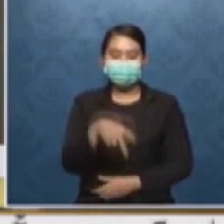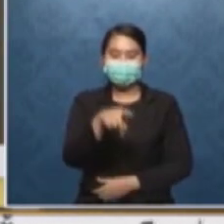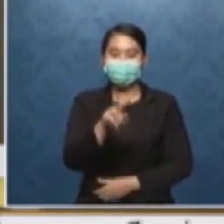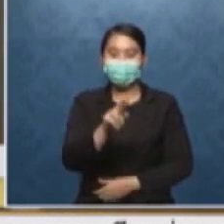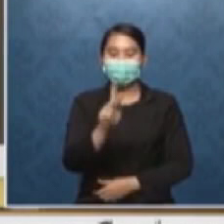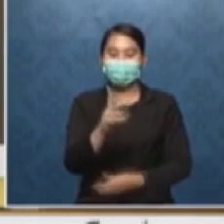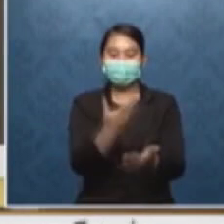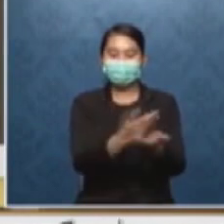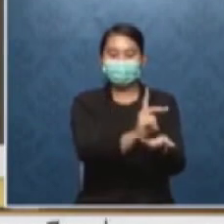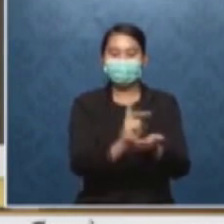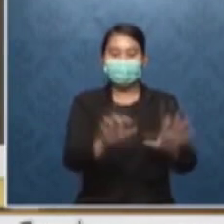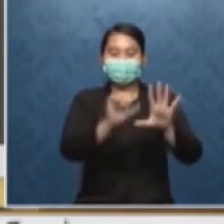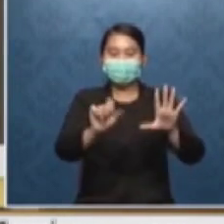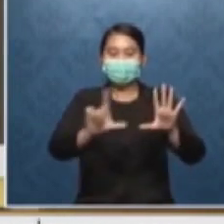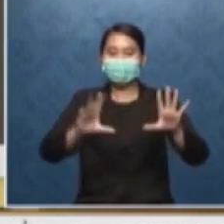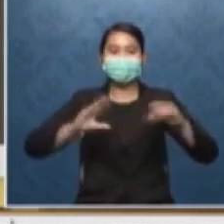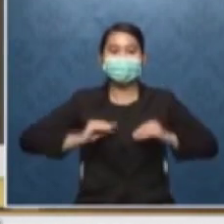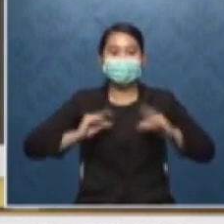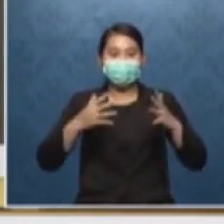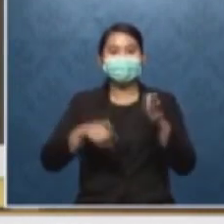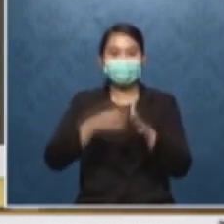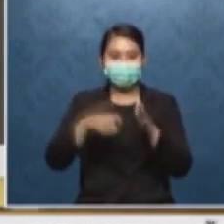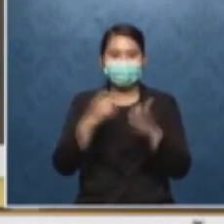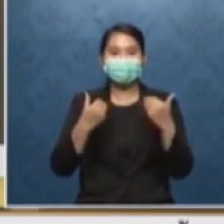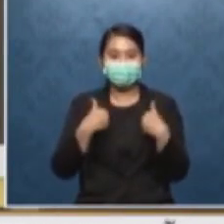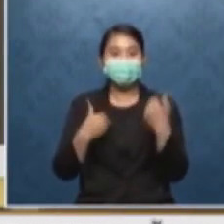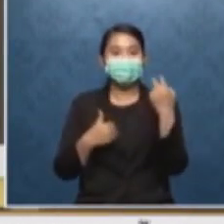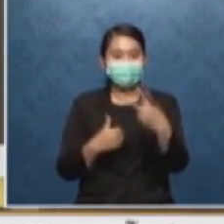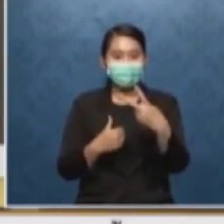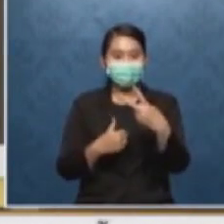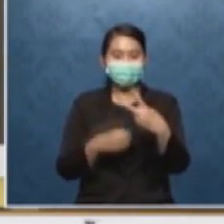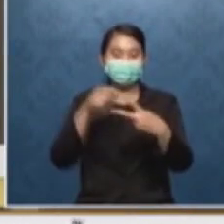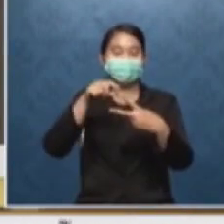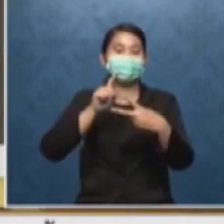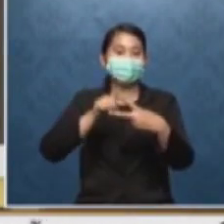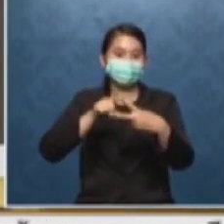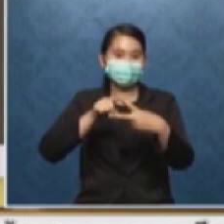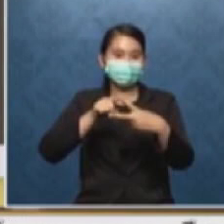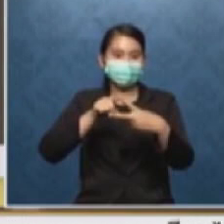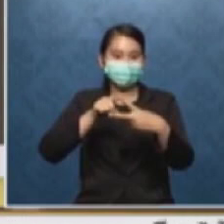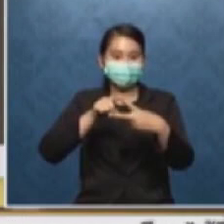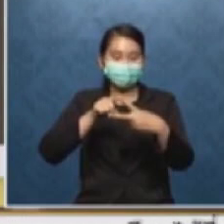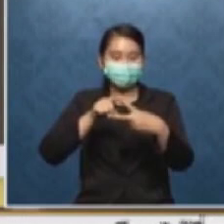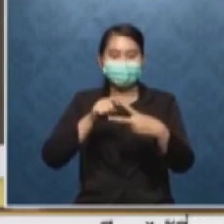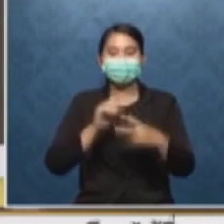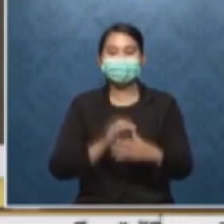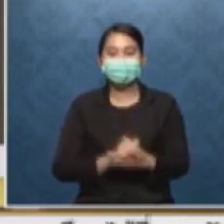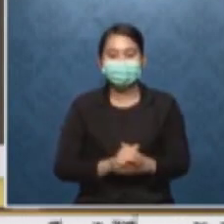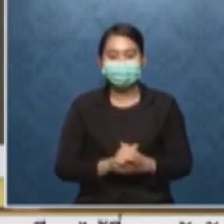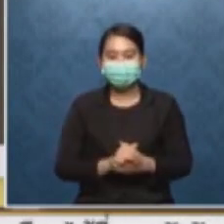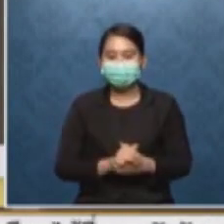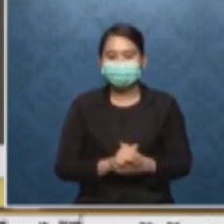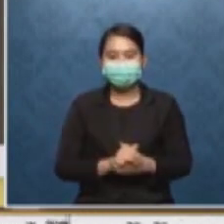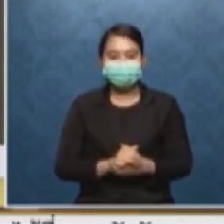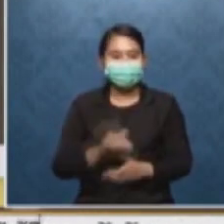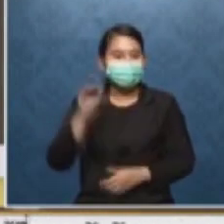เงินกู้ 5แสนล้านนั้นประกอบด้วยกัน 2ข้อข้อแรกก็ทำมาทานแต่มันหมดแล้วซึ่งความไว้